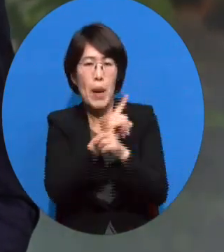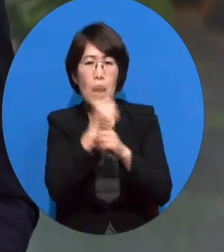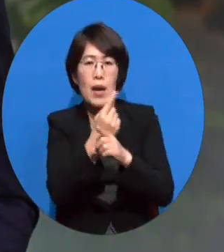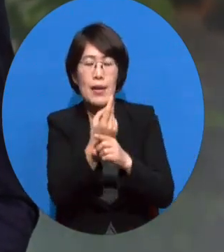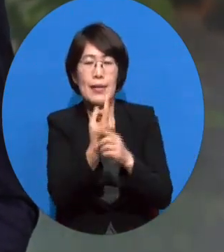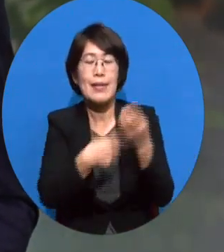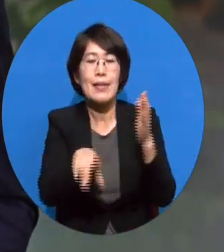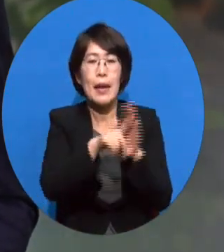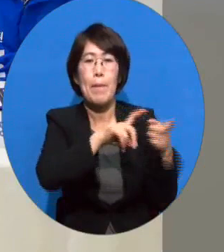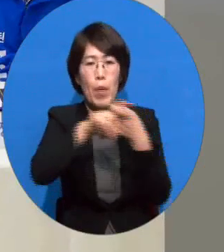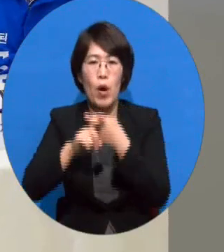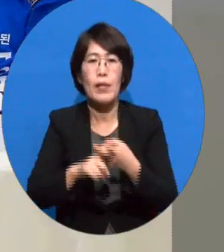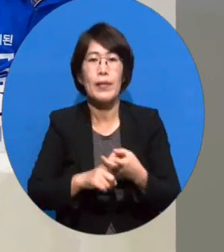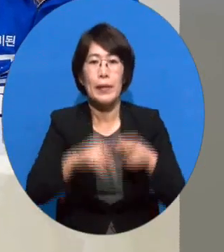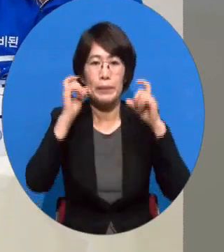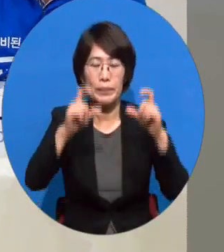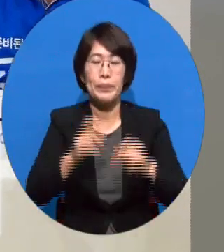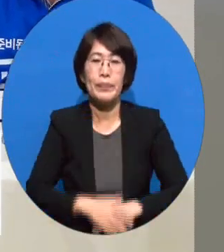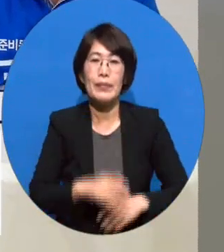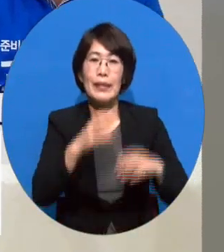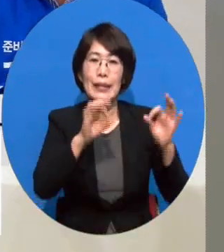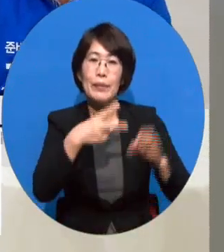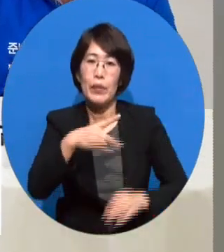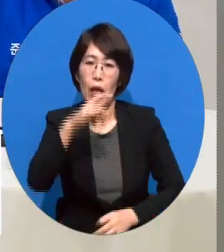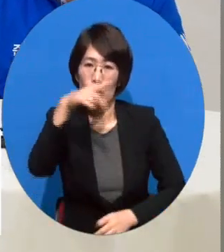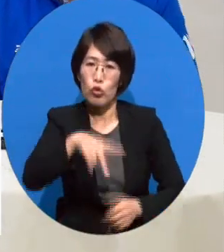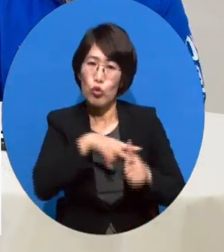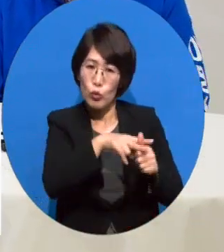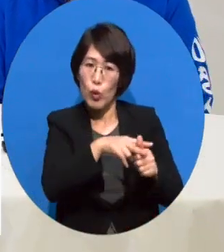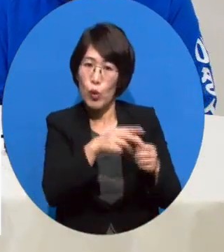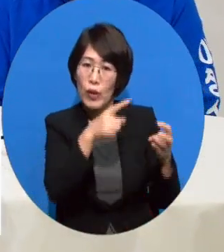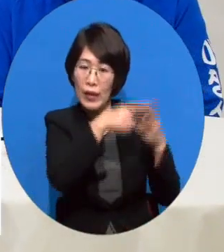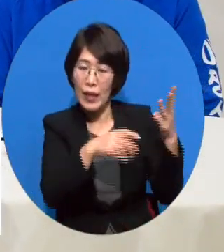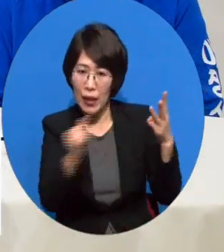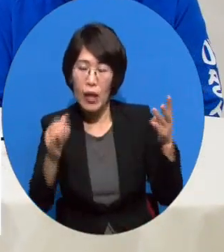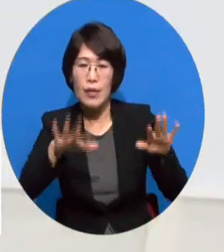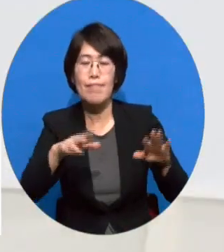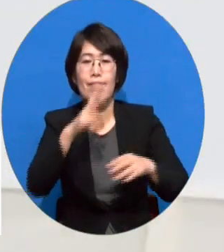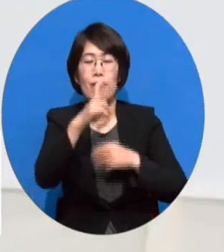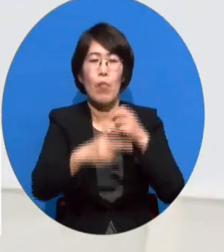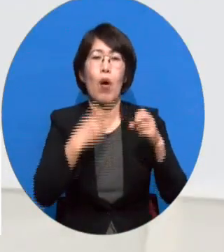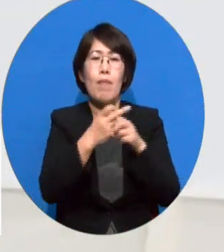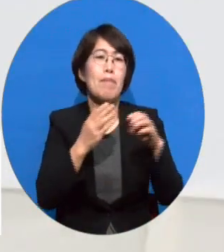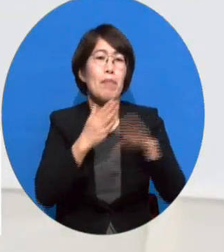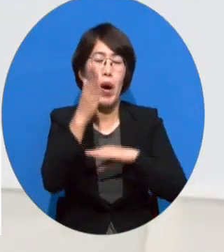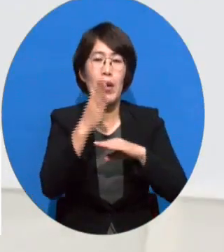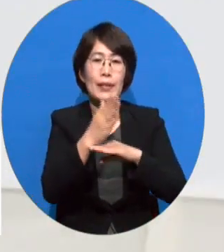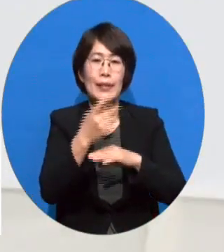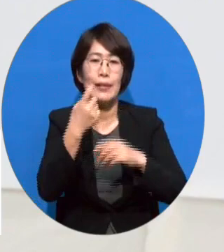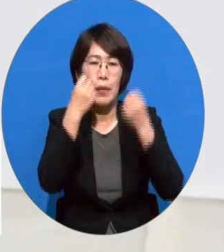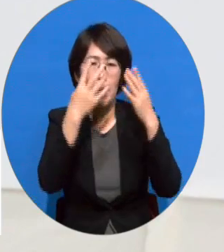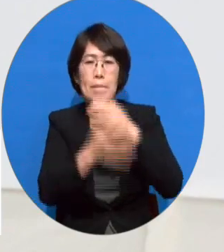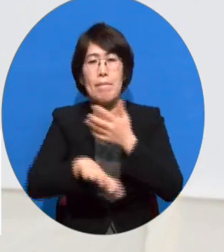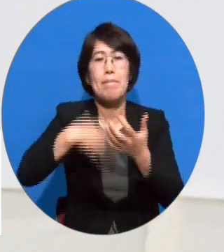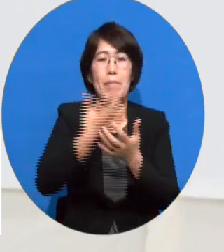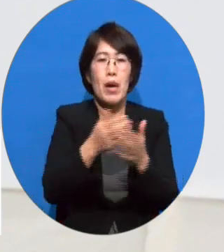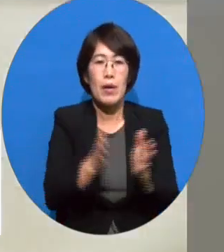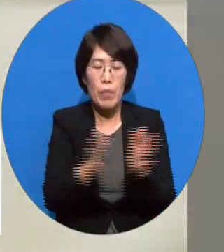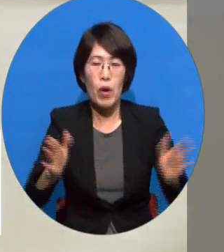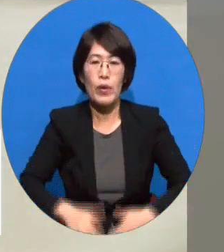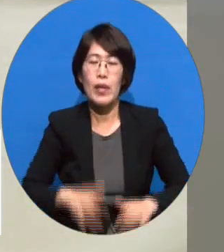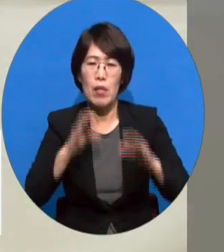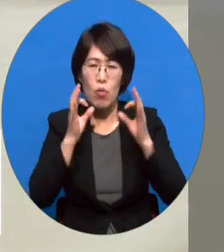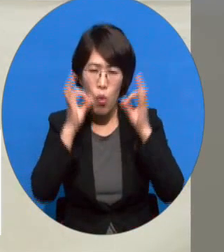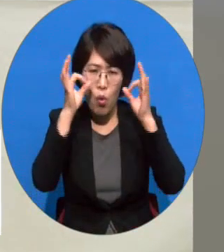정책연대에 합의했습니다. 김대중 후보 등은 이제 12년 진보교육을 넘어서는 혁신이 시작될 것이라며 자신의